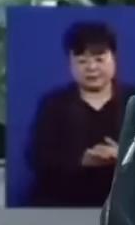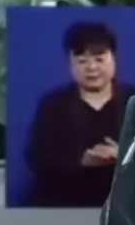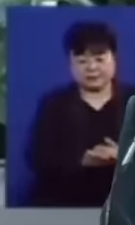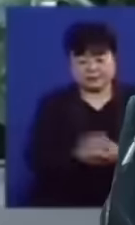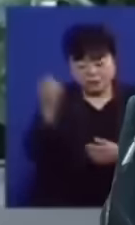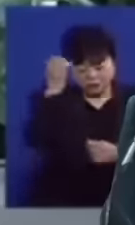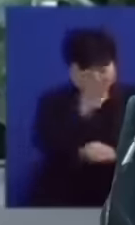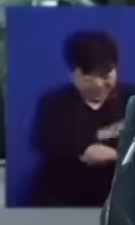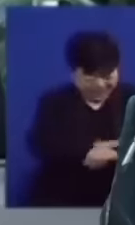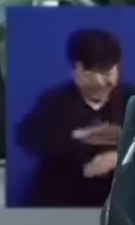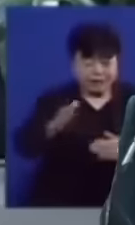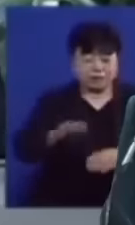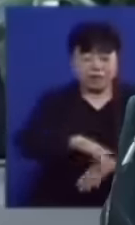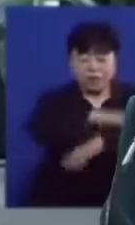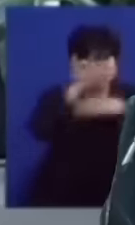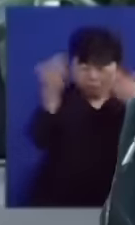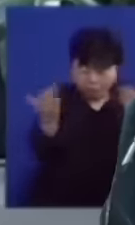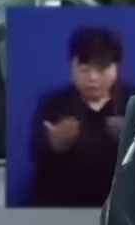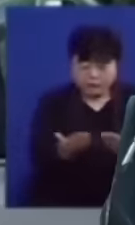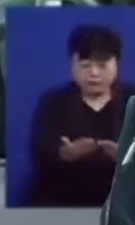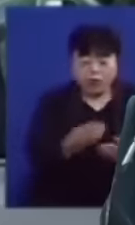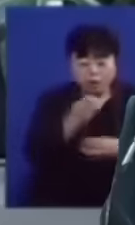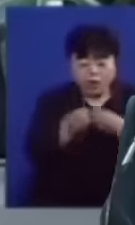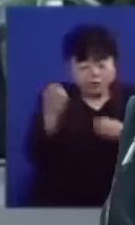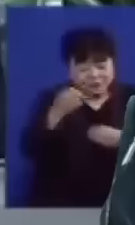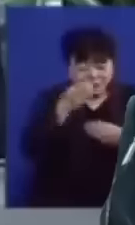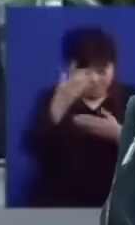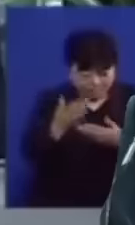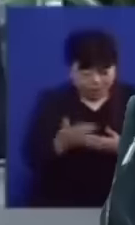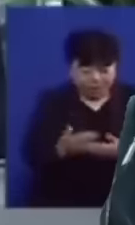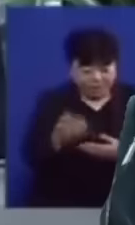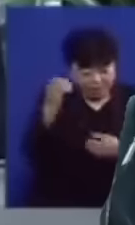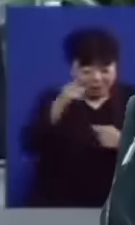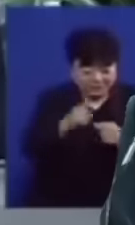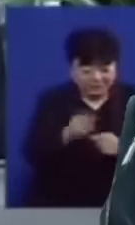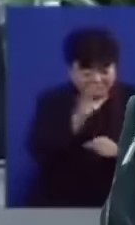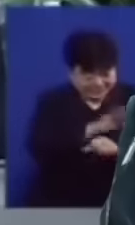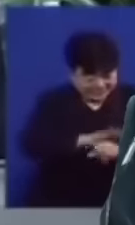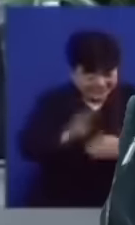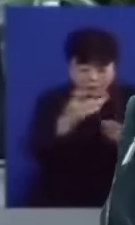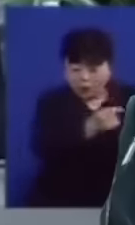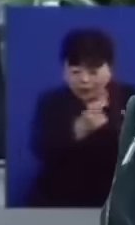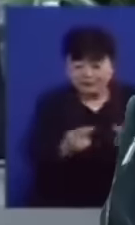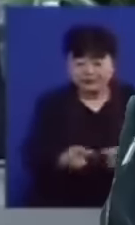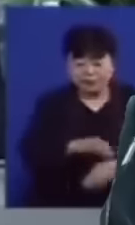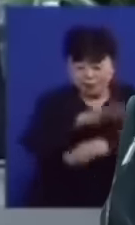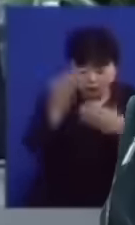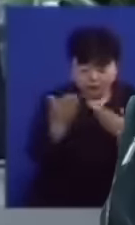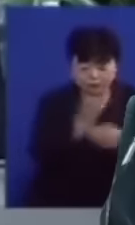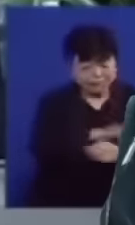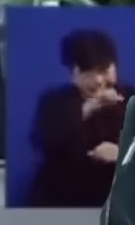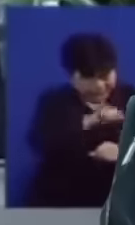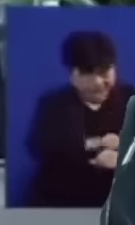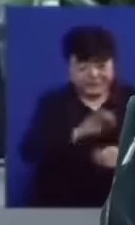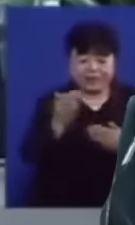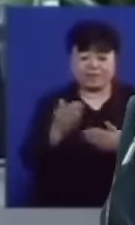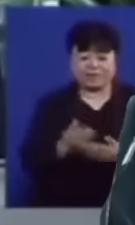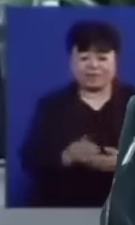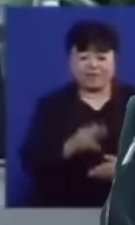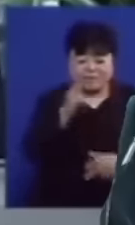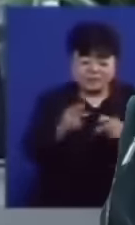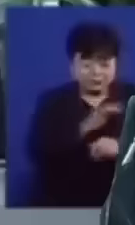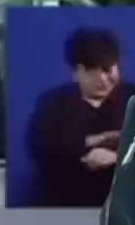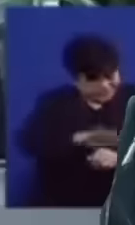내 영혼이 잘 됨같이 네가 회개하고 성령받고 영적으로 잘 되는 같이 범사에도 잘 되고